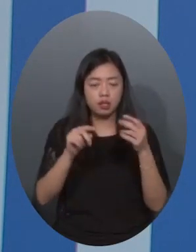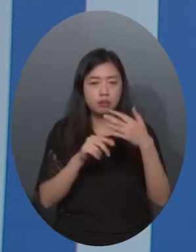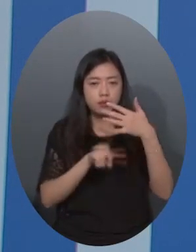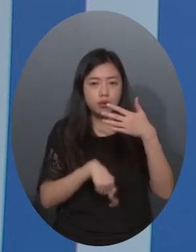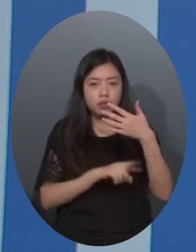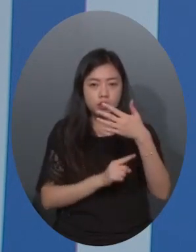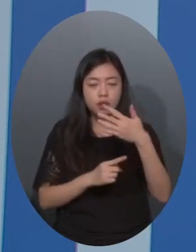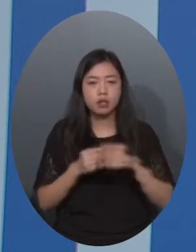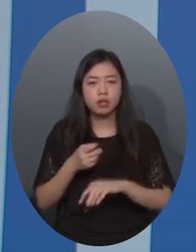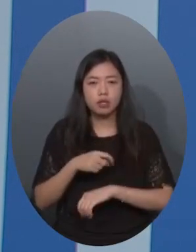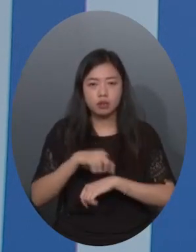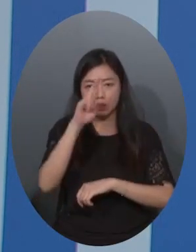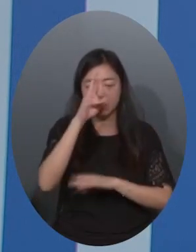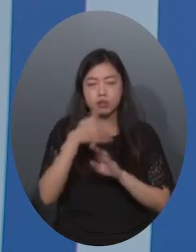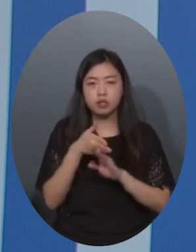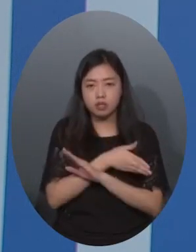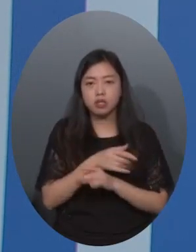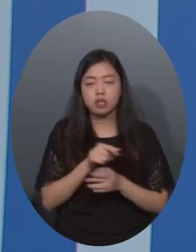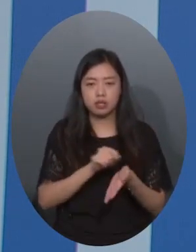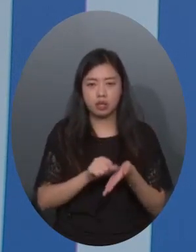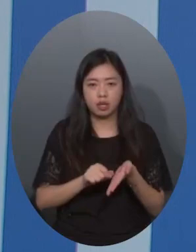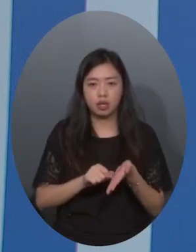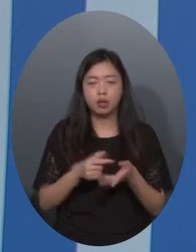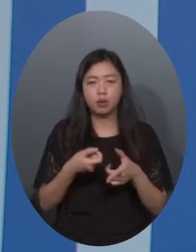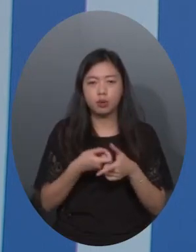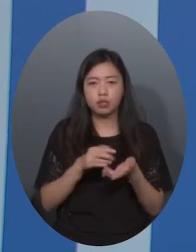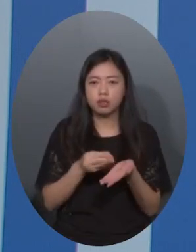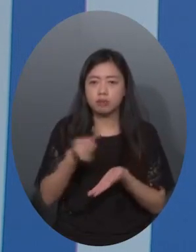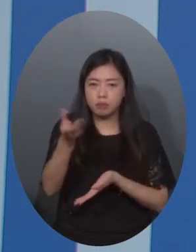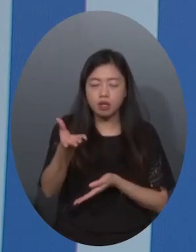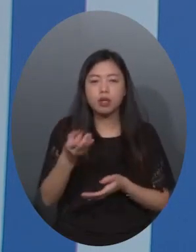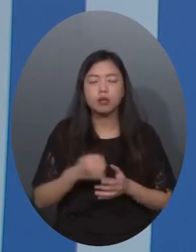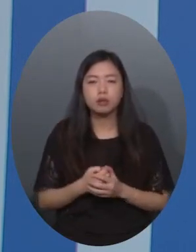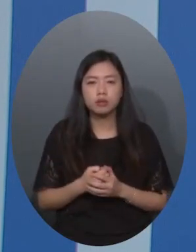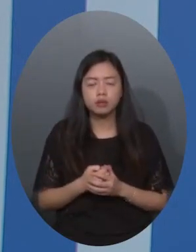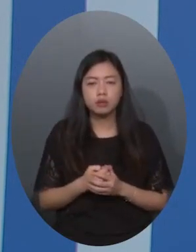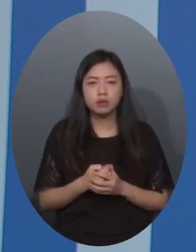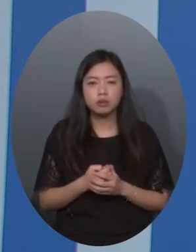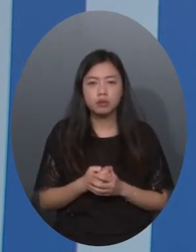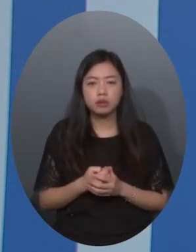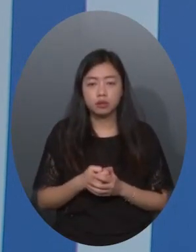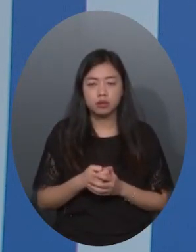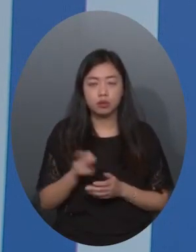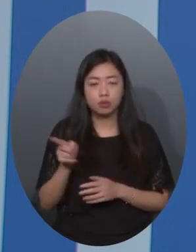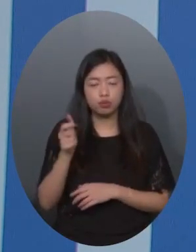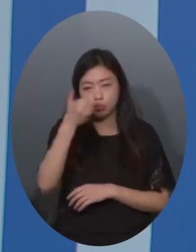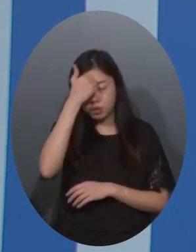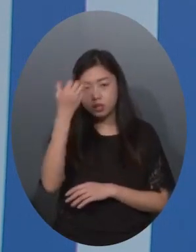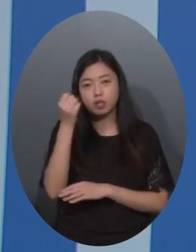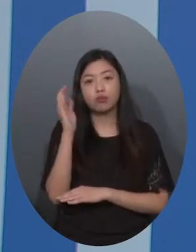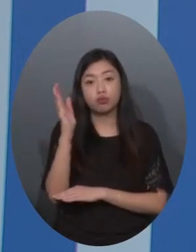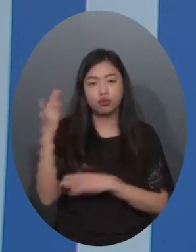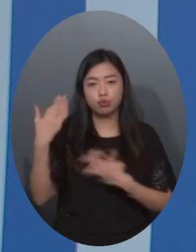2021年5月21日的中午12時前以書面向公司提出。 在主席致辞之后，我们会用大